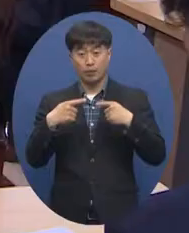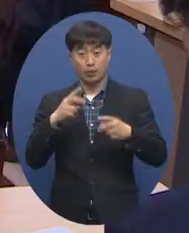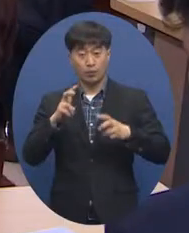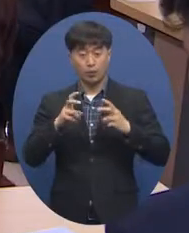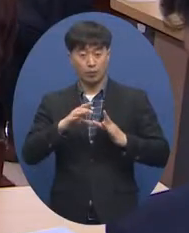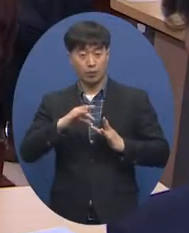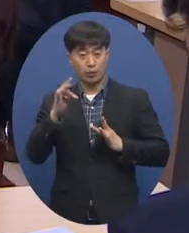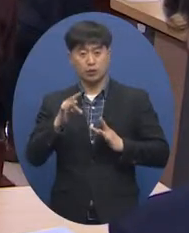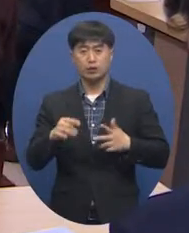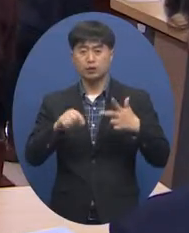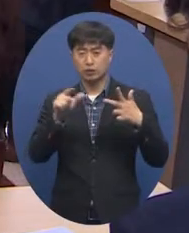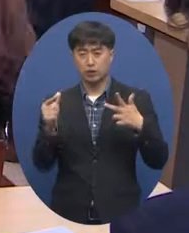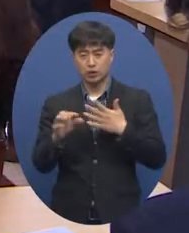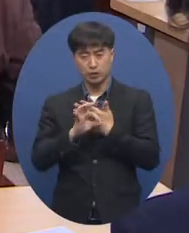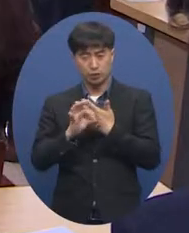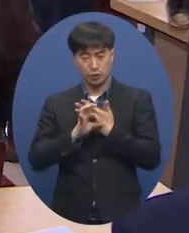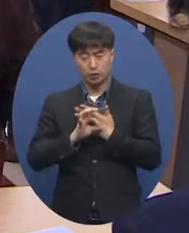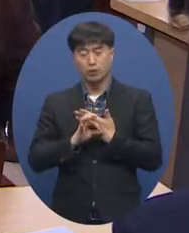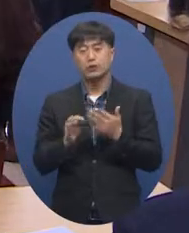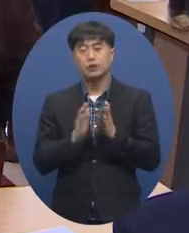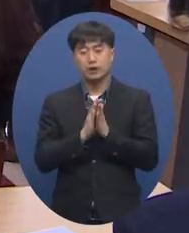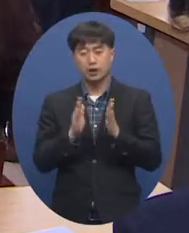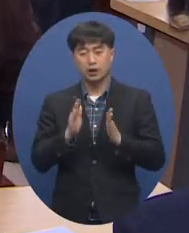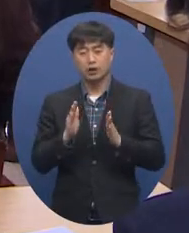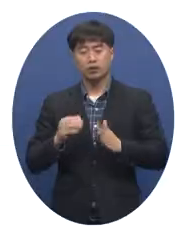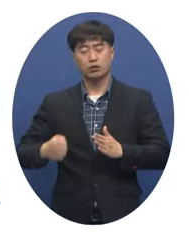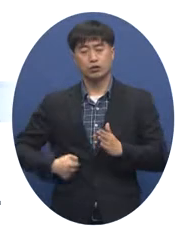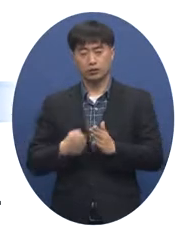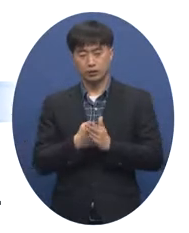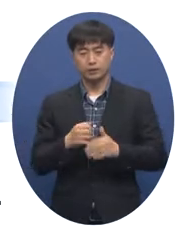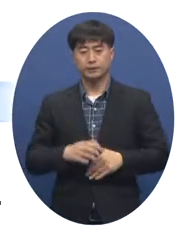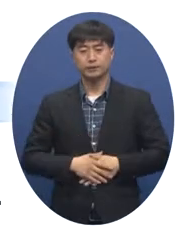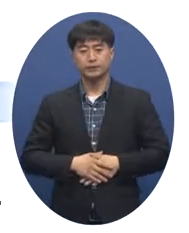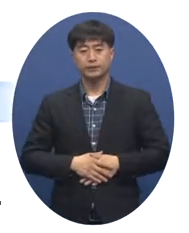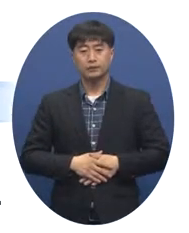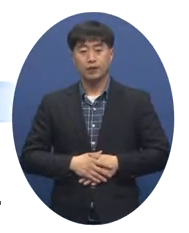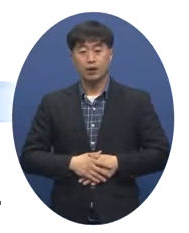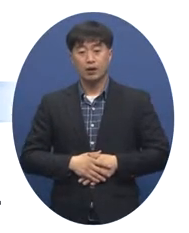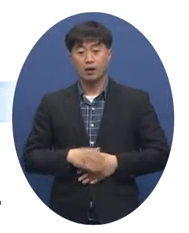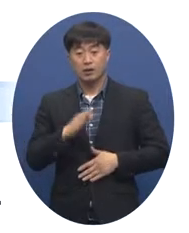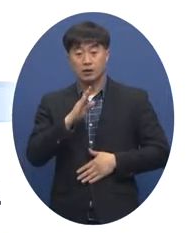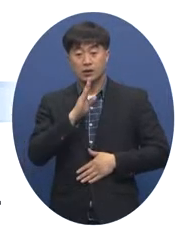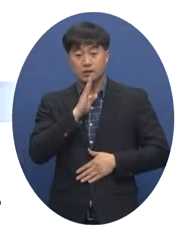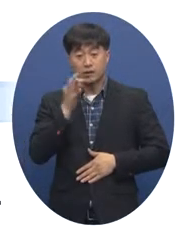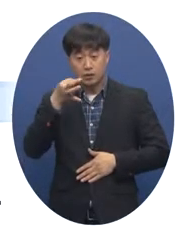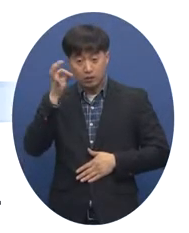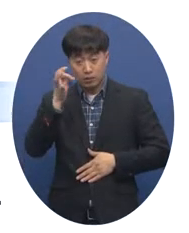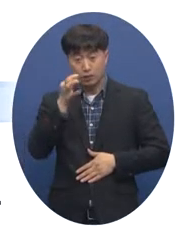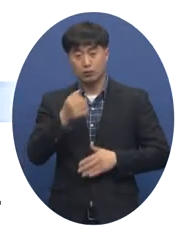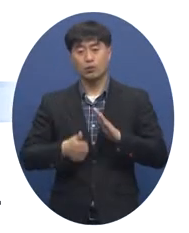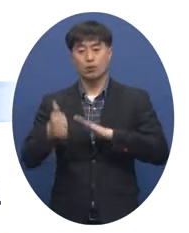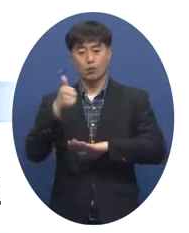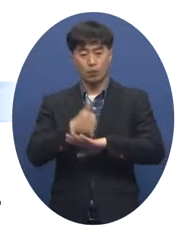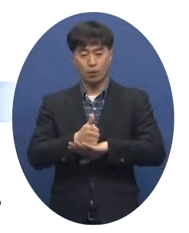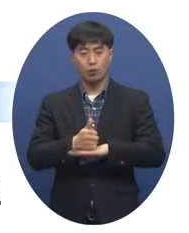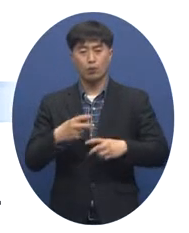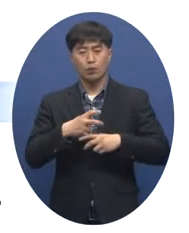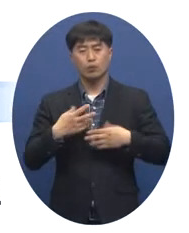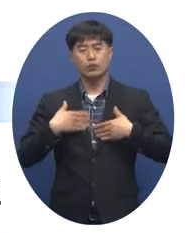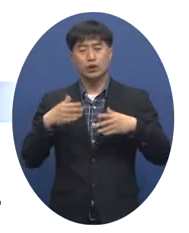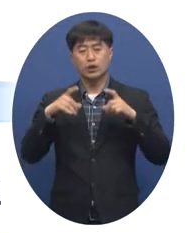이르면 오는 7월까지 시범 적용할 구역을 정할 계획입니다. 샌드박스 실증이 성공적으로 마무리되게 된다면 교통